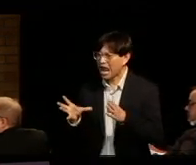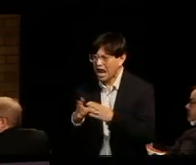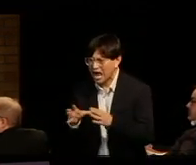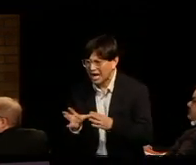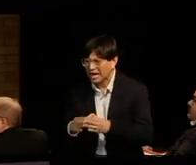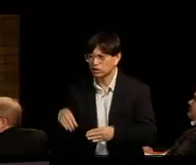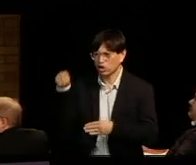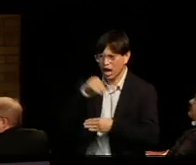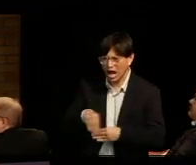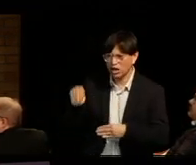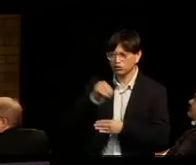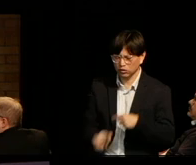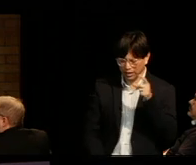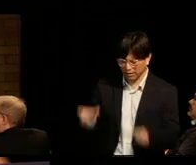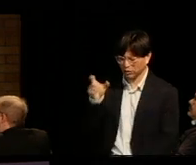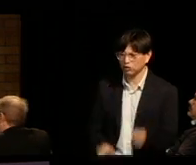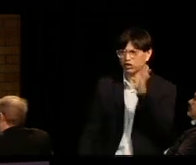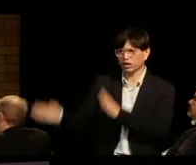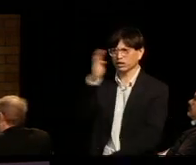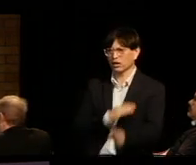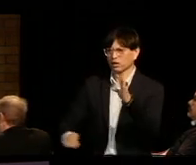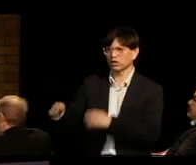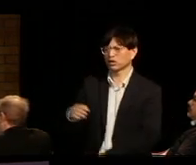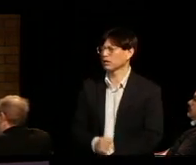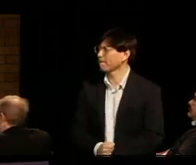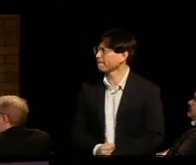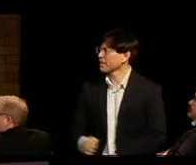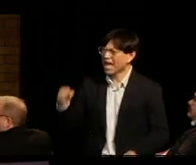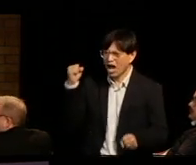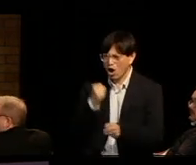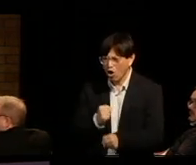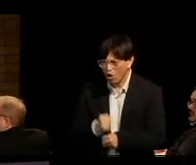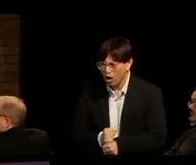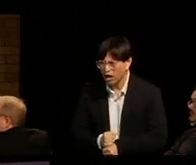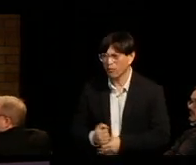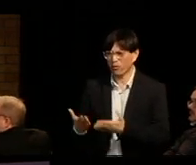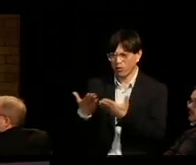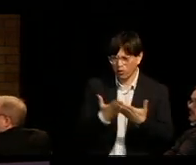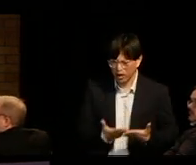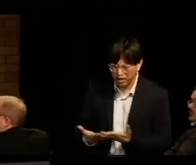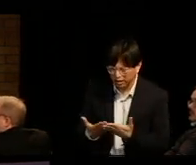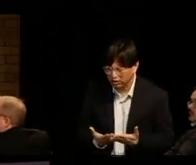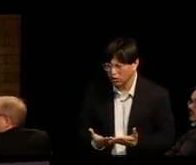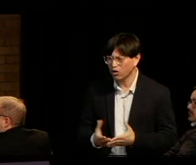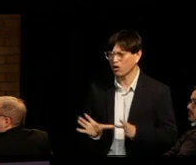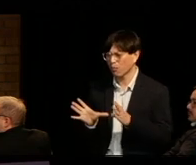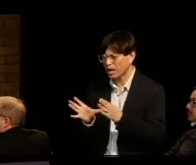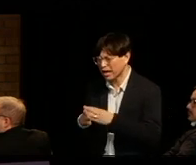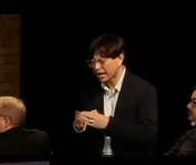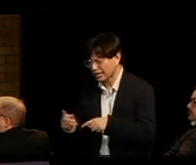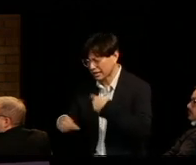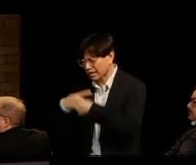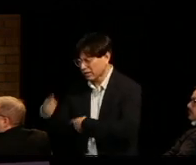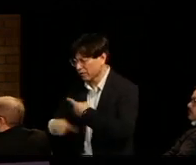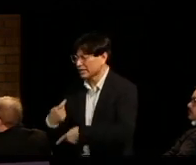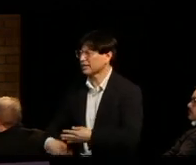l'inclusione delle persone con disabilità è un laboratorio che serve per rendere la comunità Cristiana inclusiva quindi le